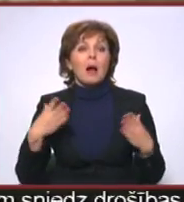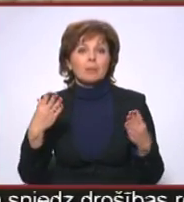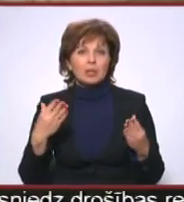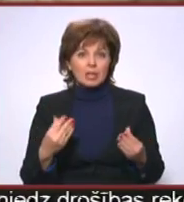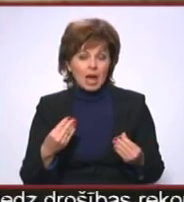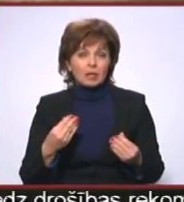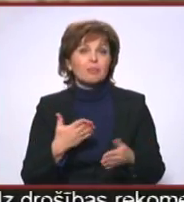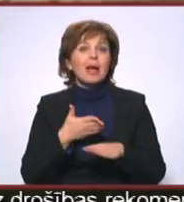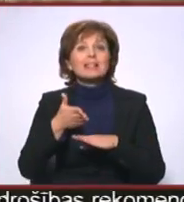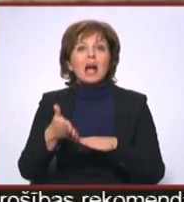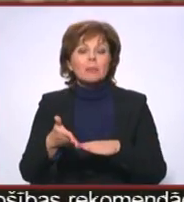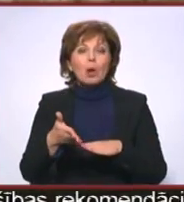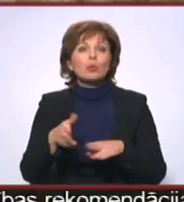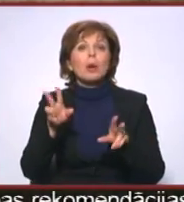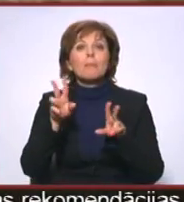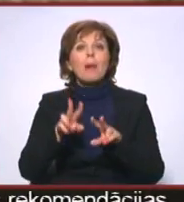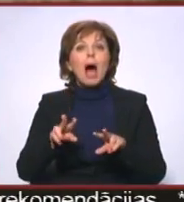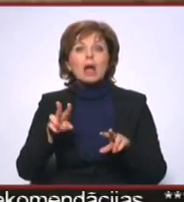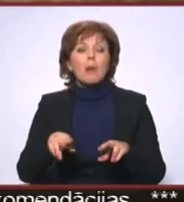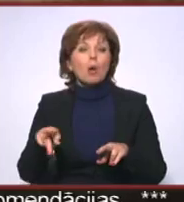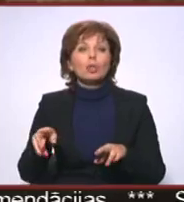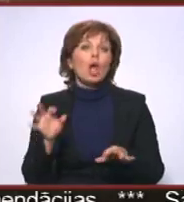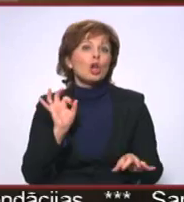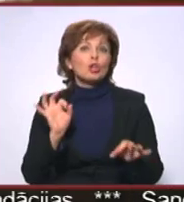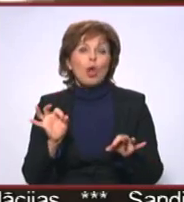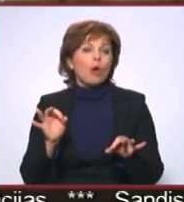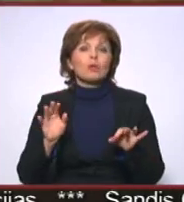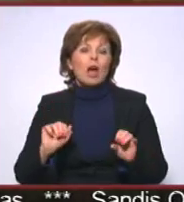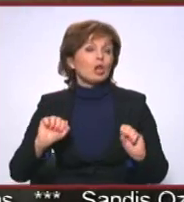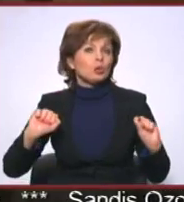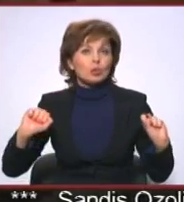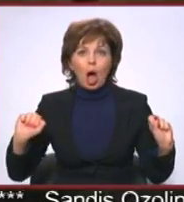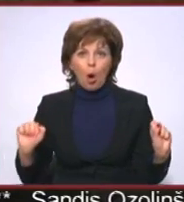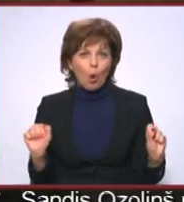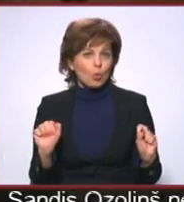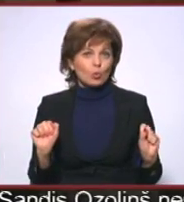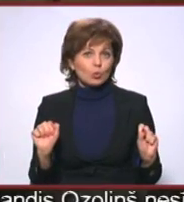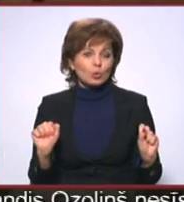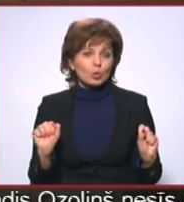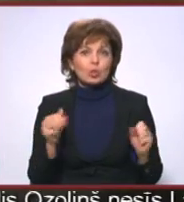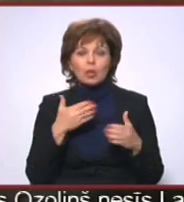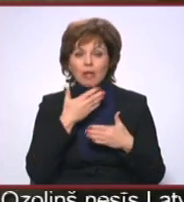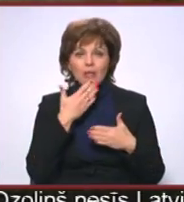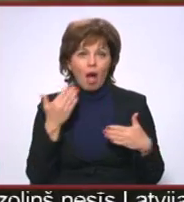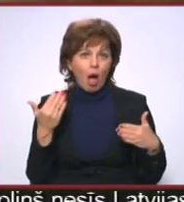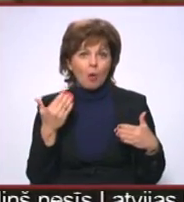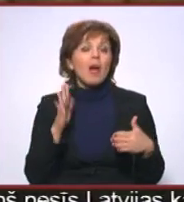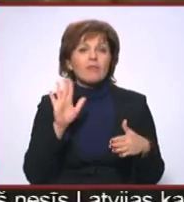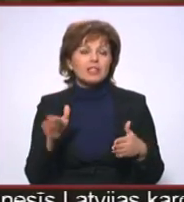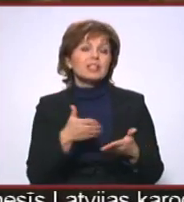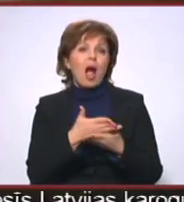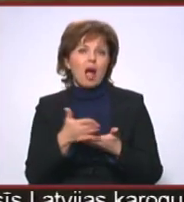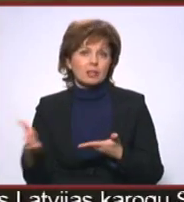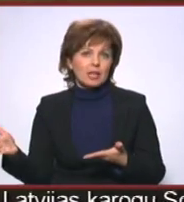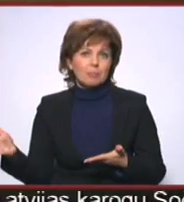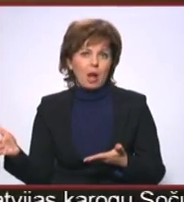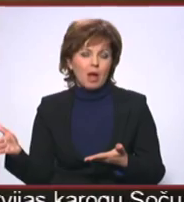Priehali vas pravīļas, kak vi tūs? Normāļi. Ni zamērzli? Nē. Vse v parādke? Jā.